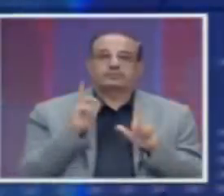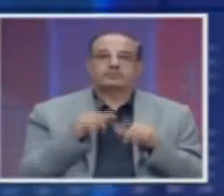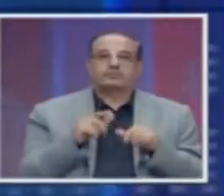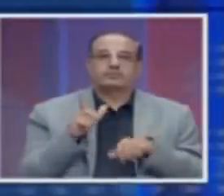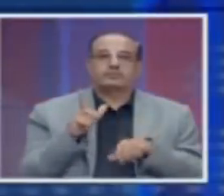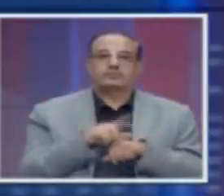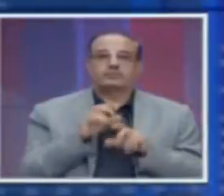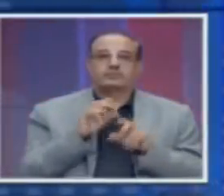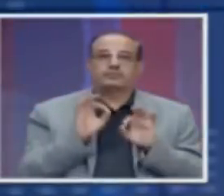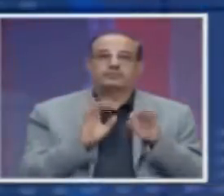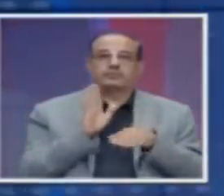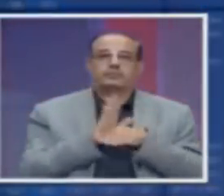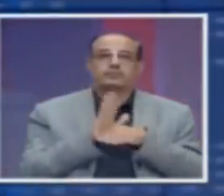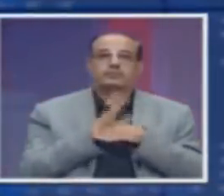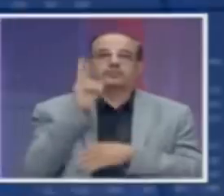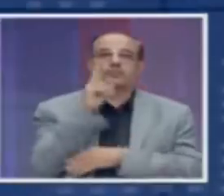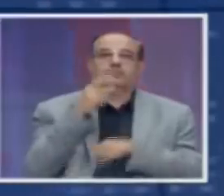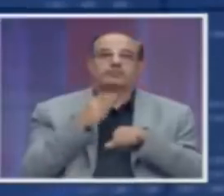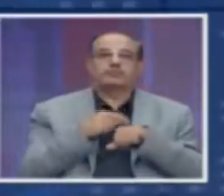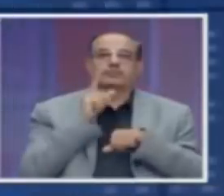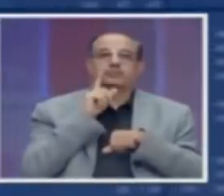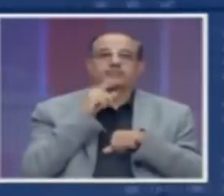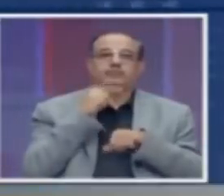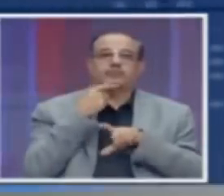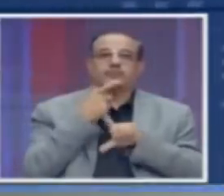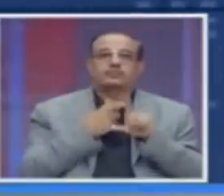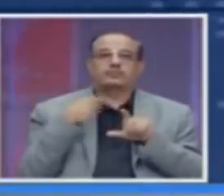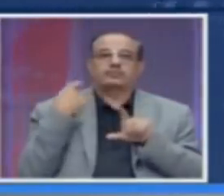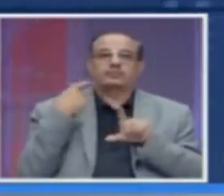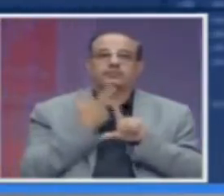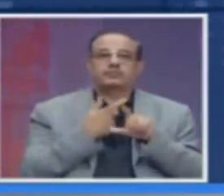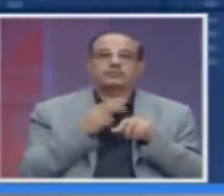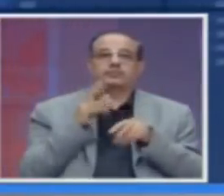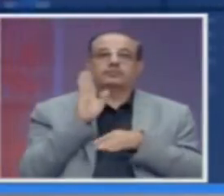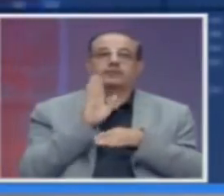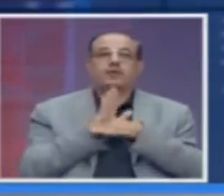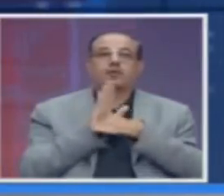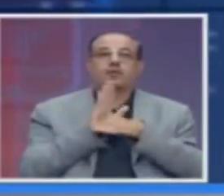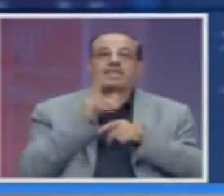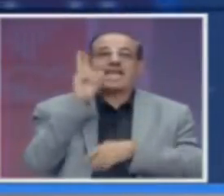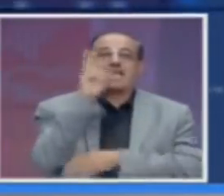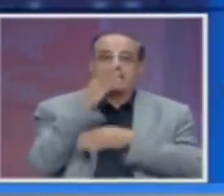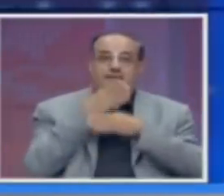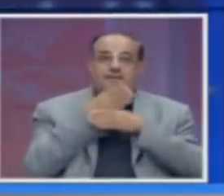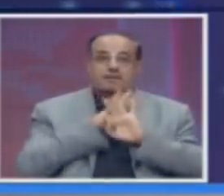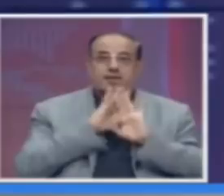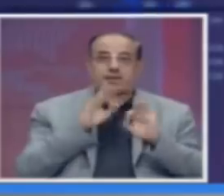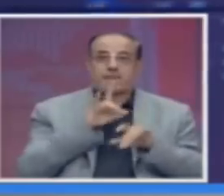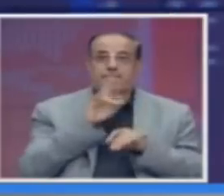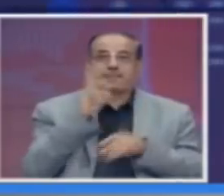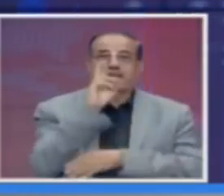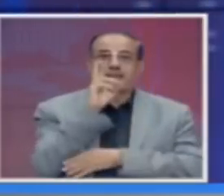وافقت اللجنة الرئيسية لتقنين أوضاع الكنائس برئاسة الدكتور مصطفى مدبولي رئيس مجلس الوزراء على تقنين